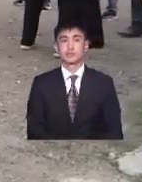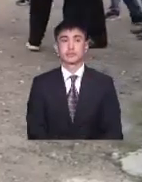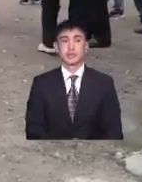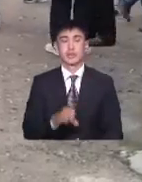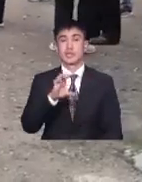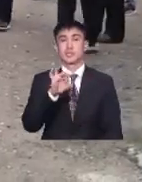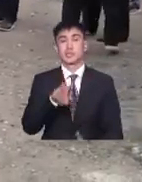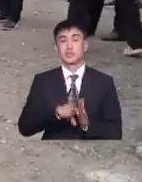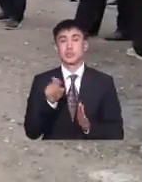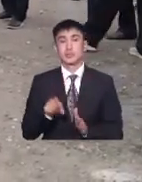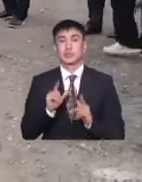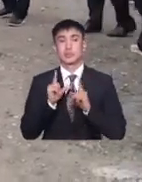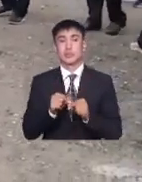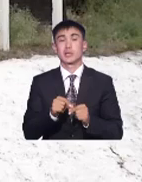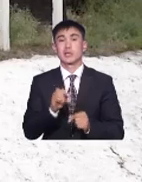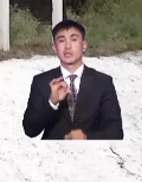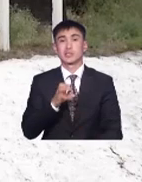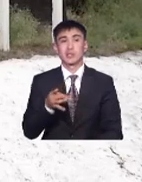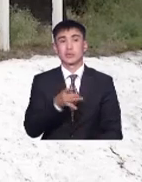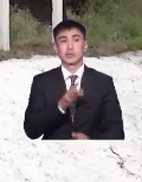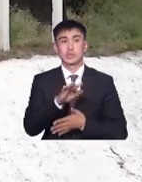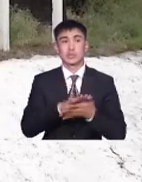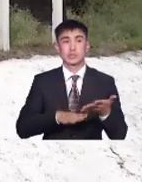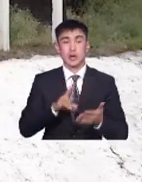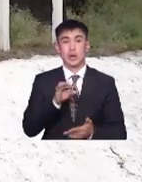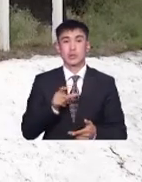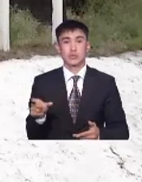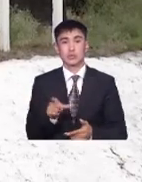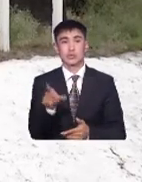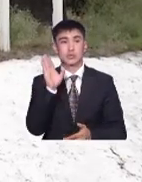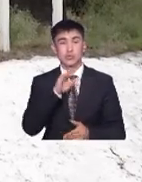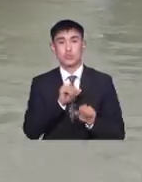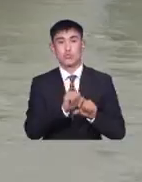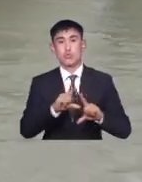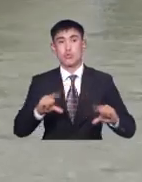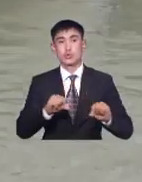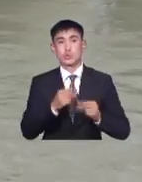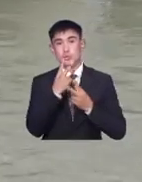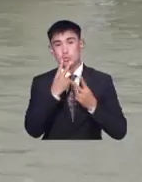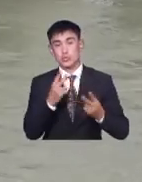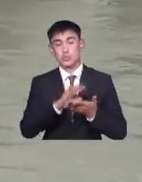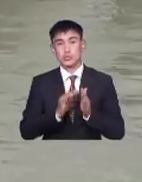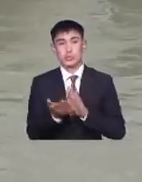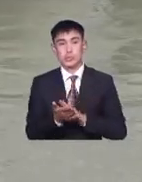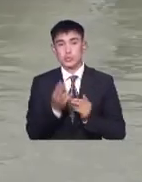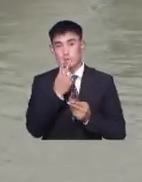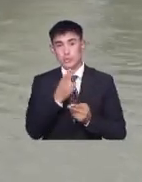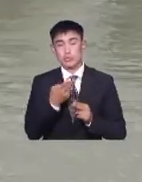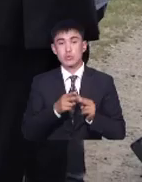Сенат депутаттарының сапары Ескелді ауданында жалғасты. Қаратал өзеніндегі су бөгетінің жай-күйін көрді. Аталған